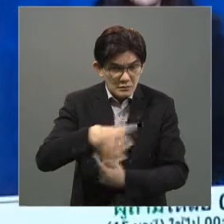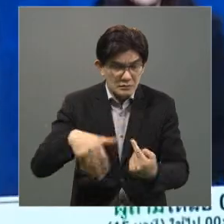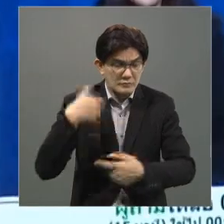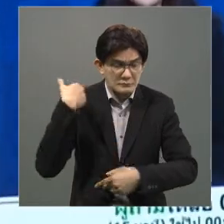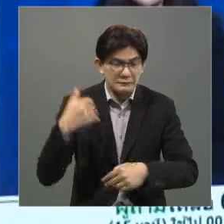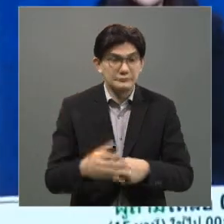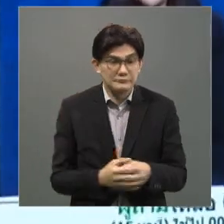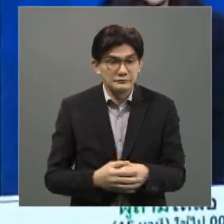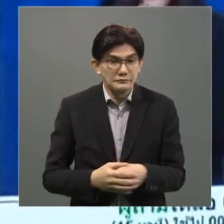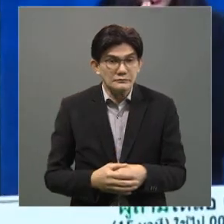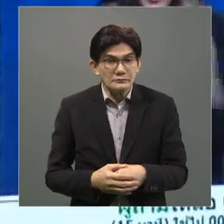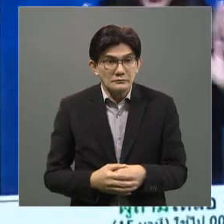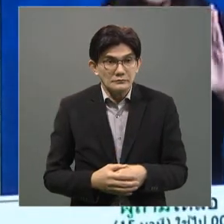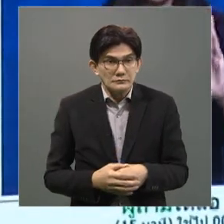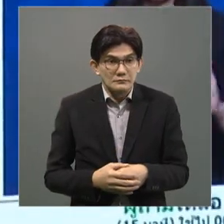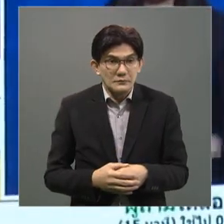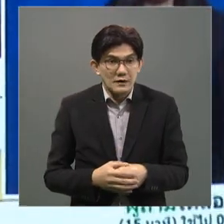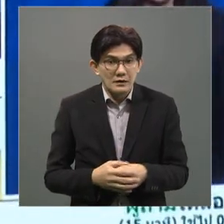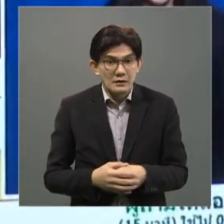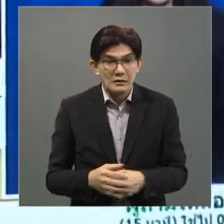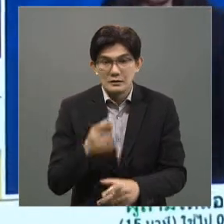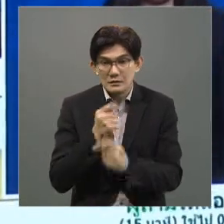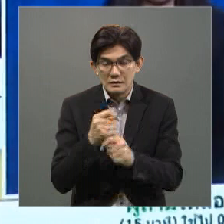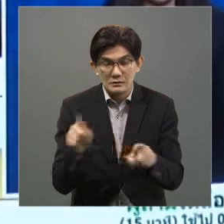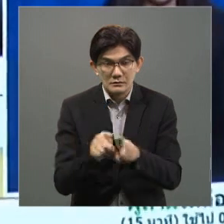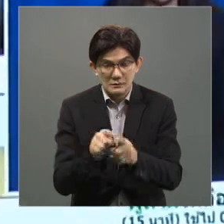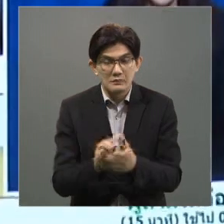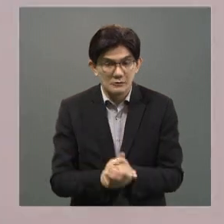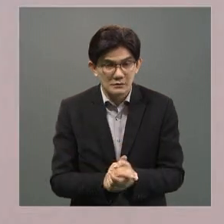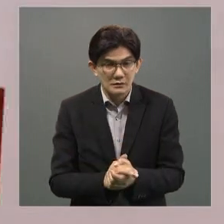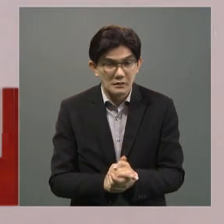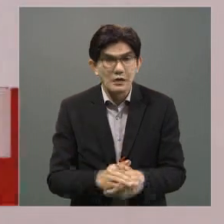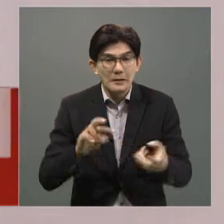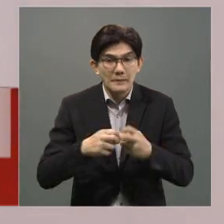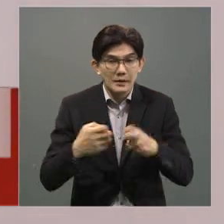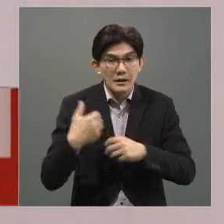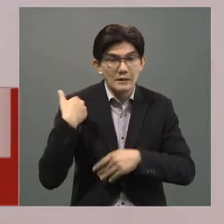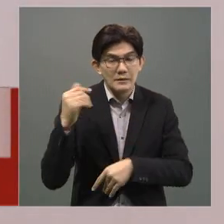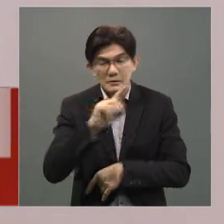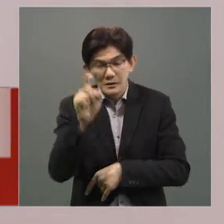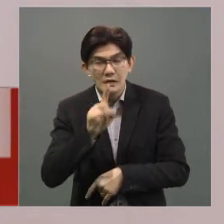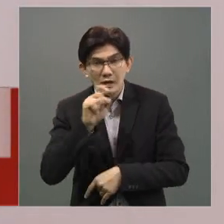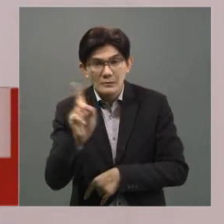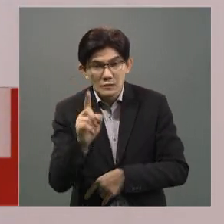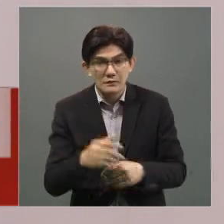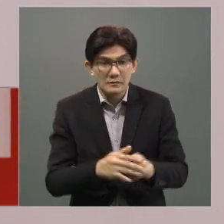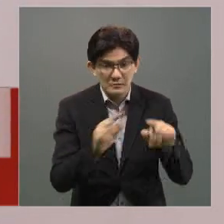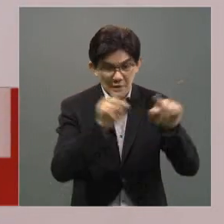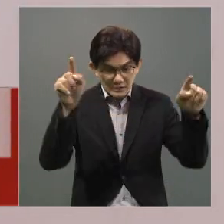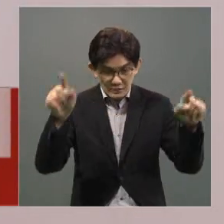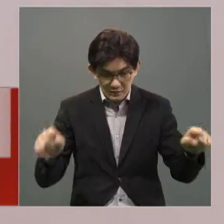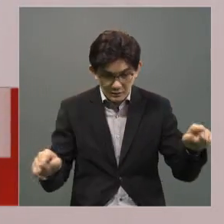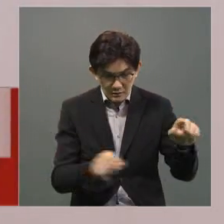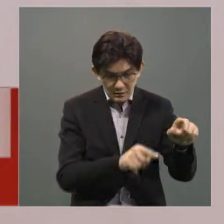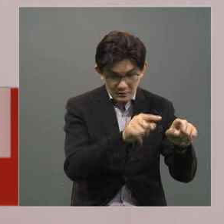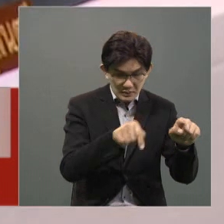ธรรมนัสพรหมเผ่าครับซึ่งท่านก็มาตอบนะทีนี้ปัญหาเนี่ยเขาตั้งไว้แบบนี้ว่าตกลงไอ้แผนที่วันแมปที่บอก